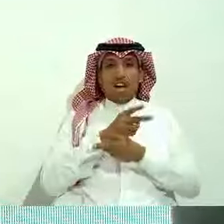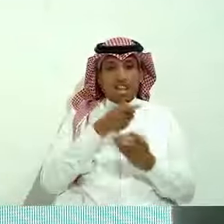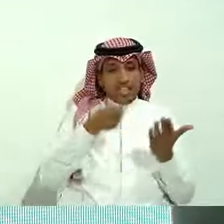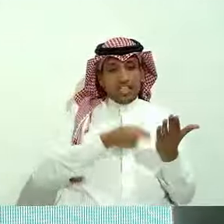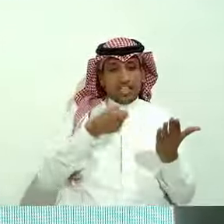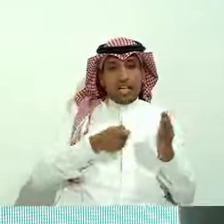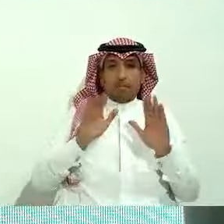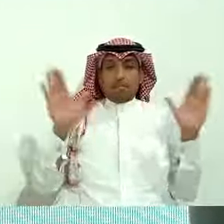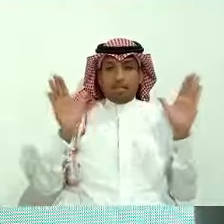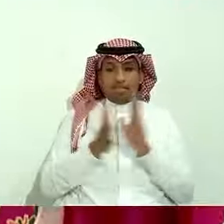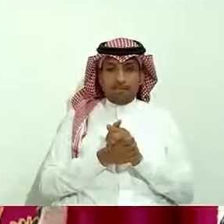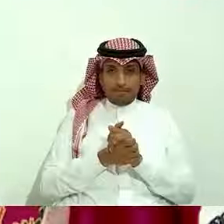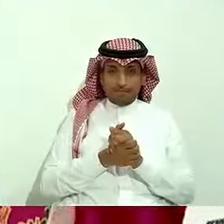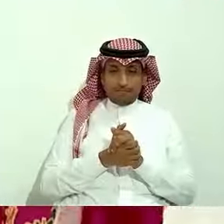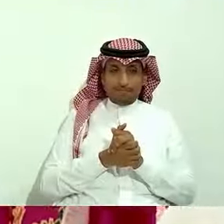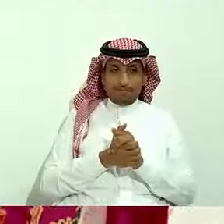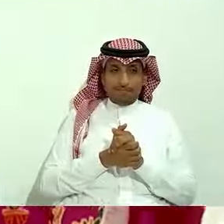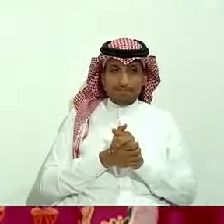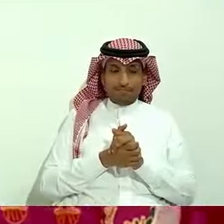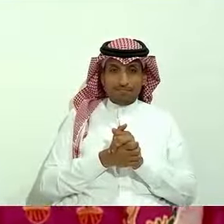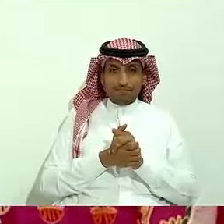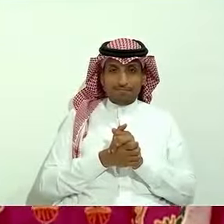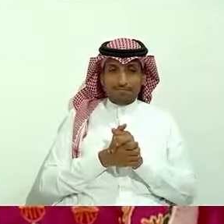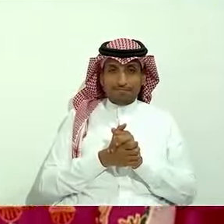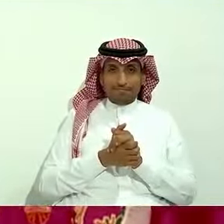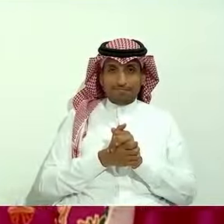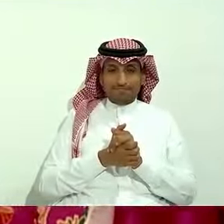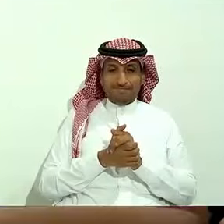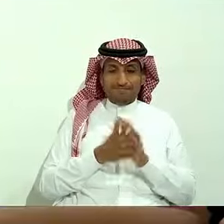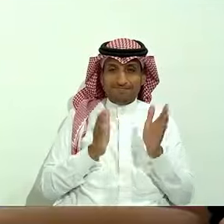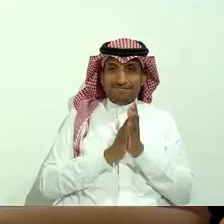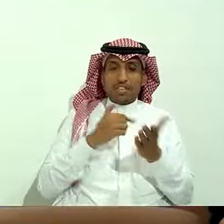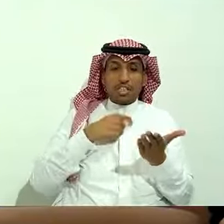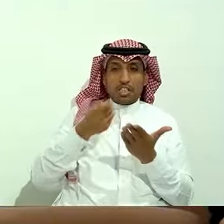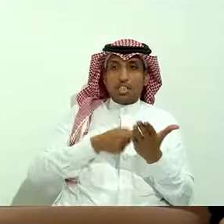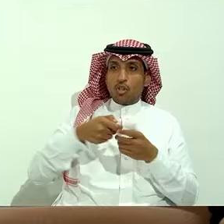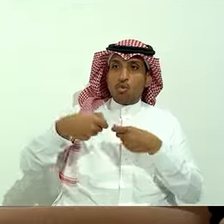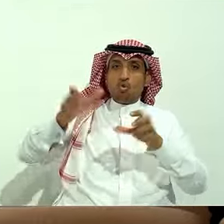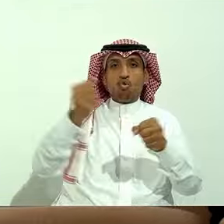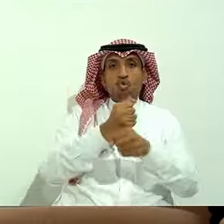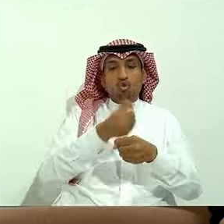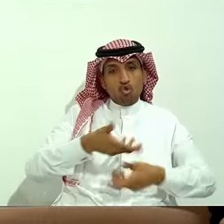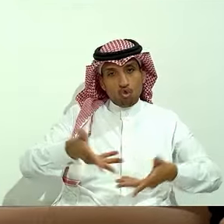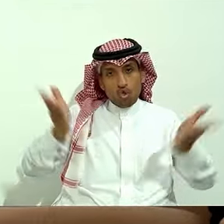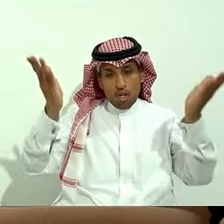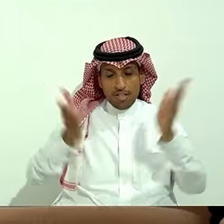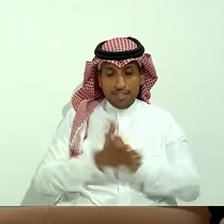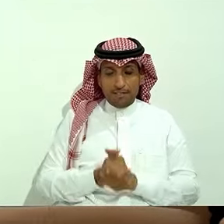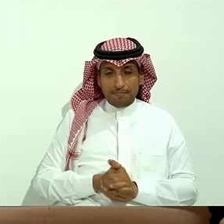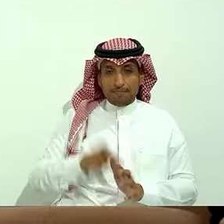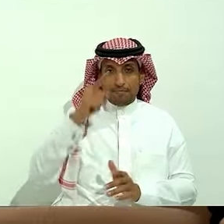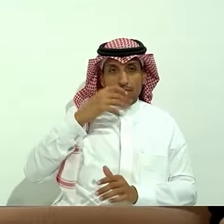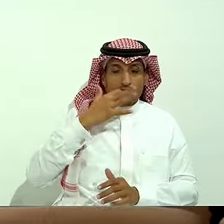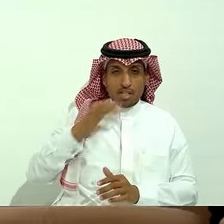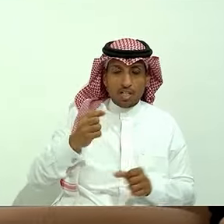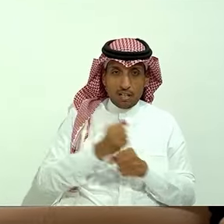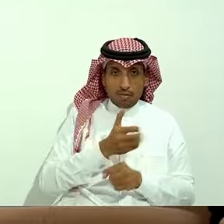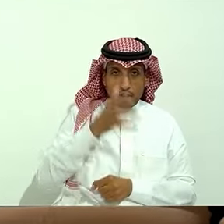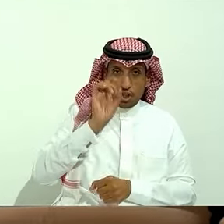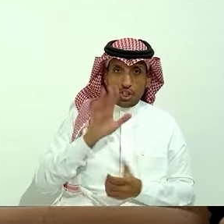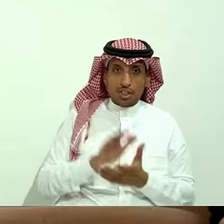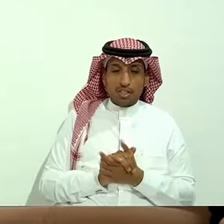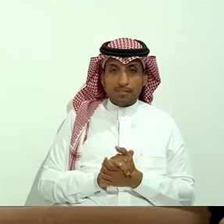اي ما قصرت، ما قصرت دكتوره ليلى، بس اطلع لكم الكتب وانتم صاروا خلاص الكتب مليانه. ان شاء الله الجيل الجديد ما